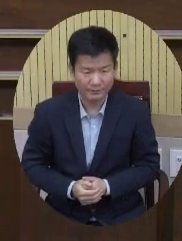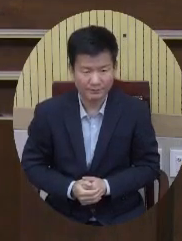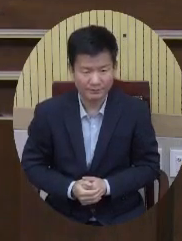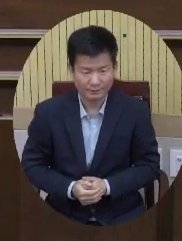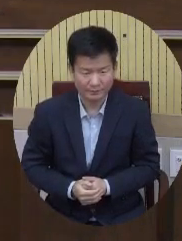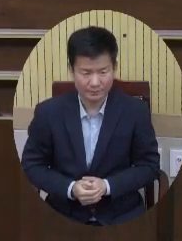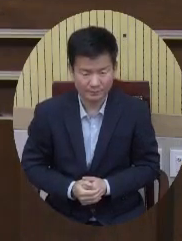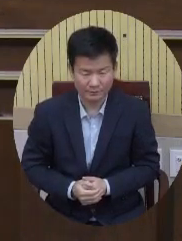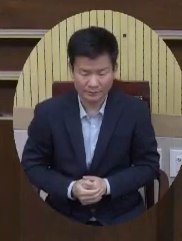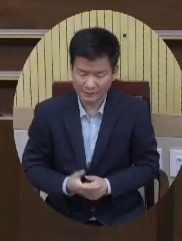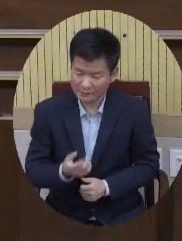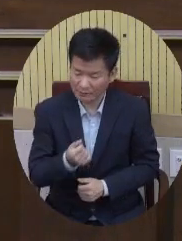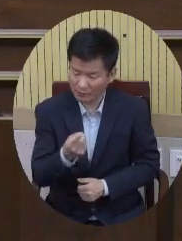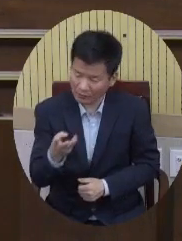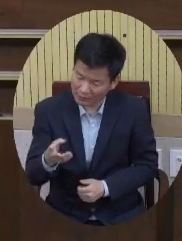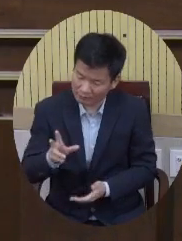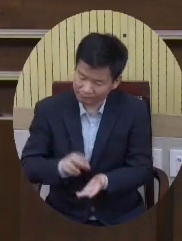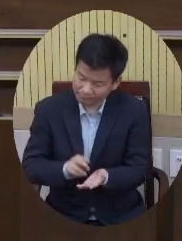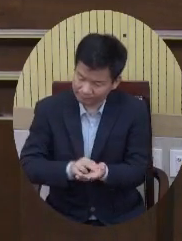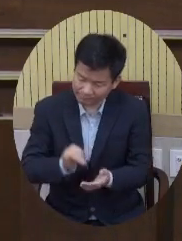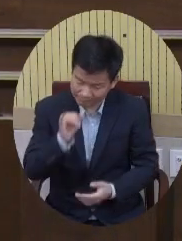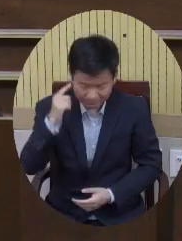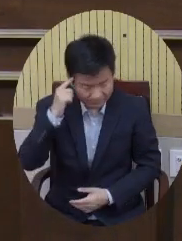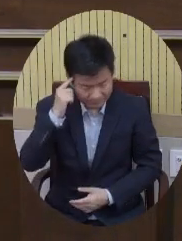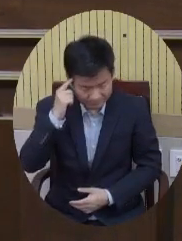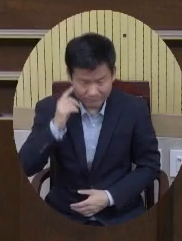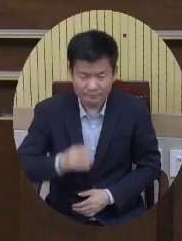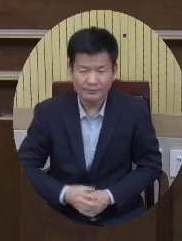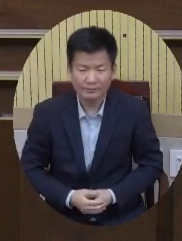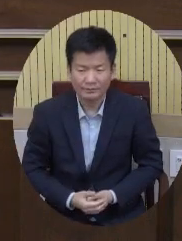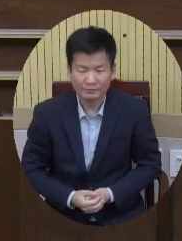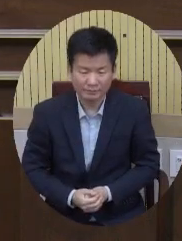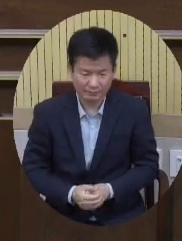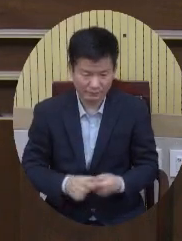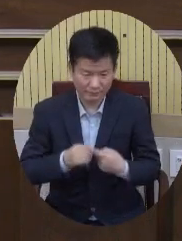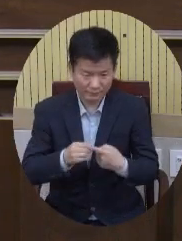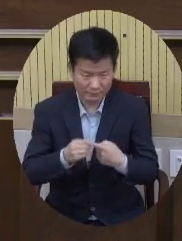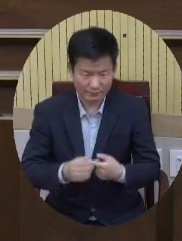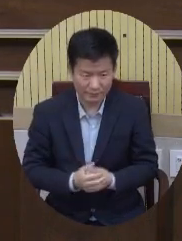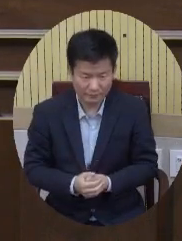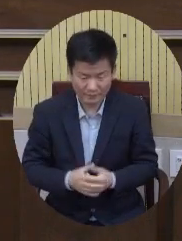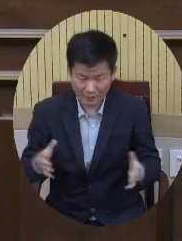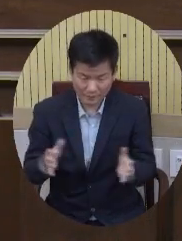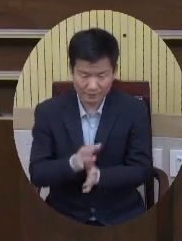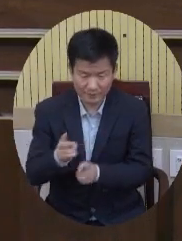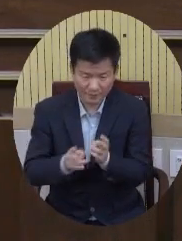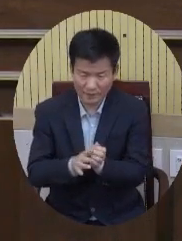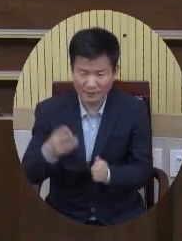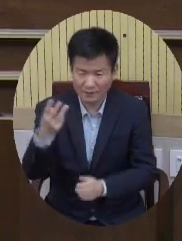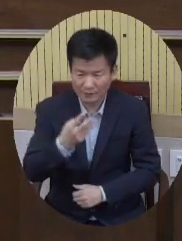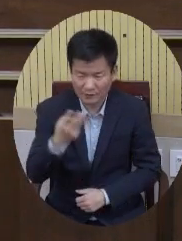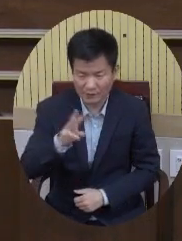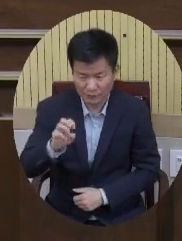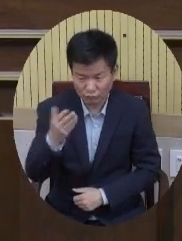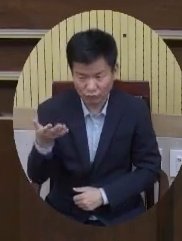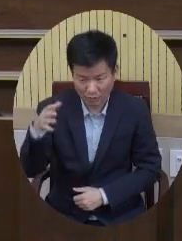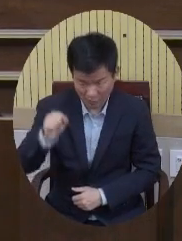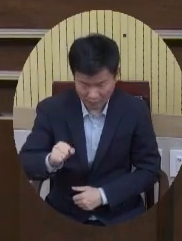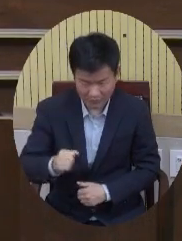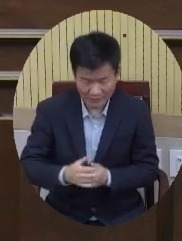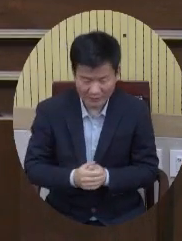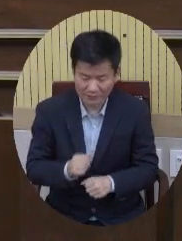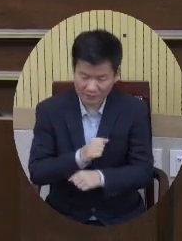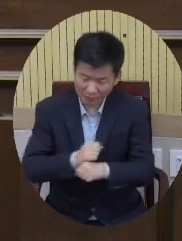이에 몇 가지 문제의식을 가져봅니다 첫 번째 총 사업비 3,039억원을